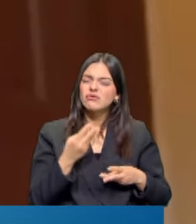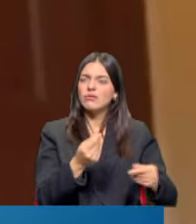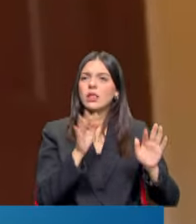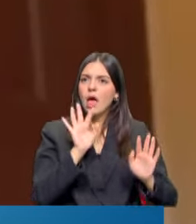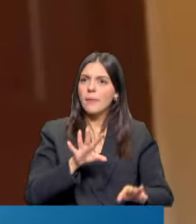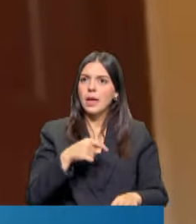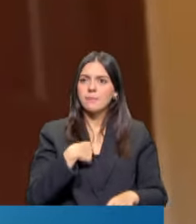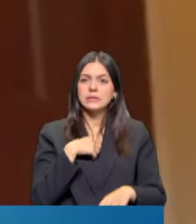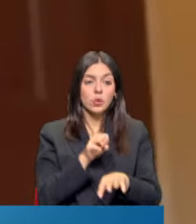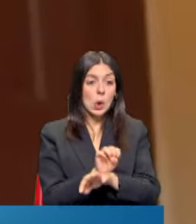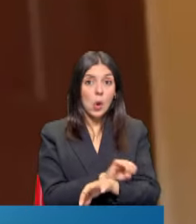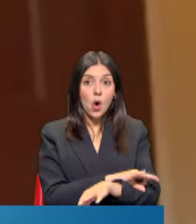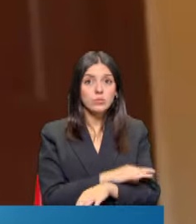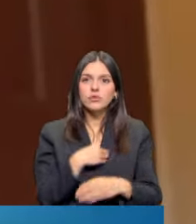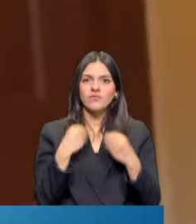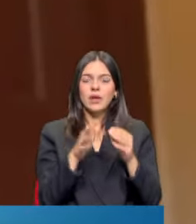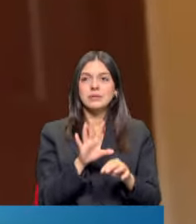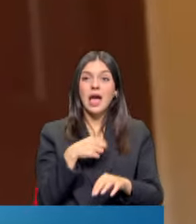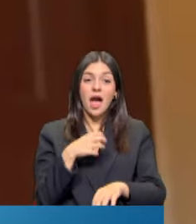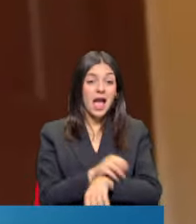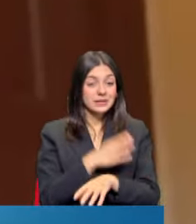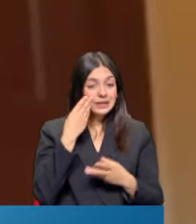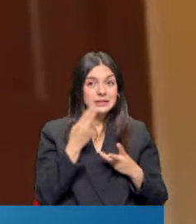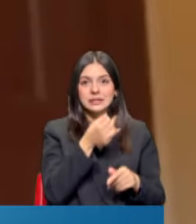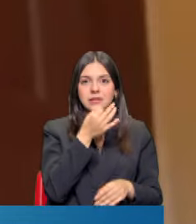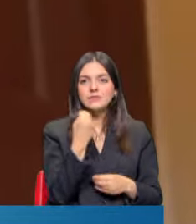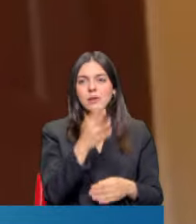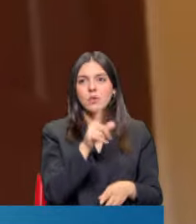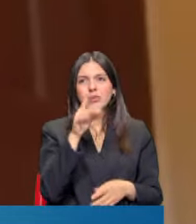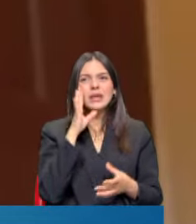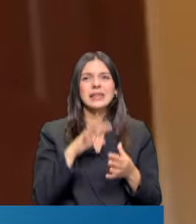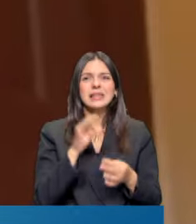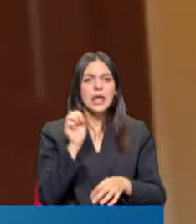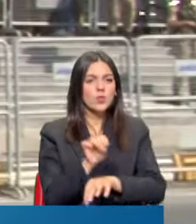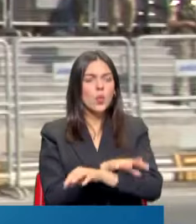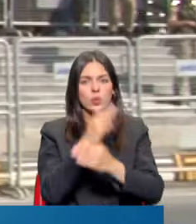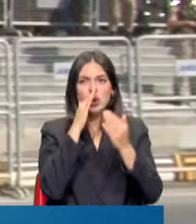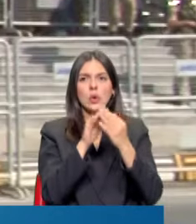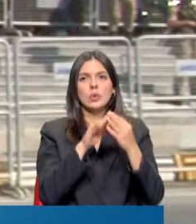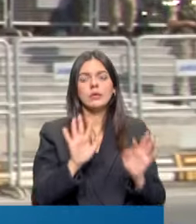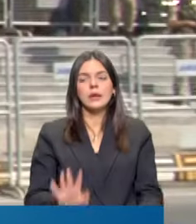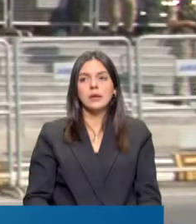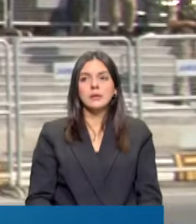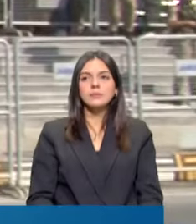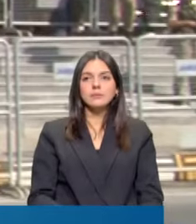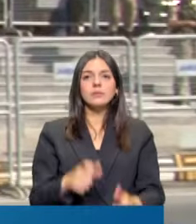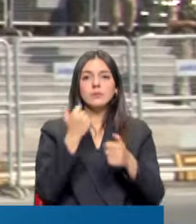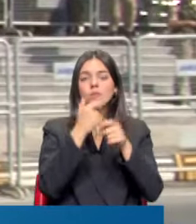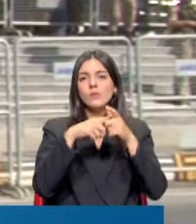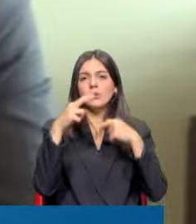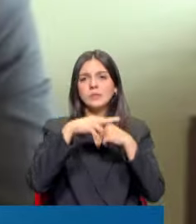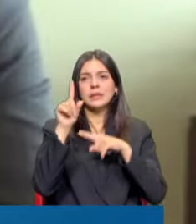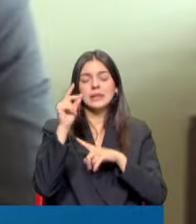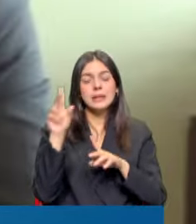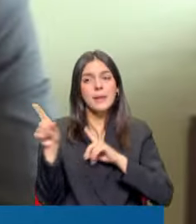ama haysiyetimizi oynatmayacağız, haysiyetimizi çiğnetmeyeceğiz gerçekten. Bu çünkü insanlık onuruna aykırı. Gezi davası kapsamında